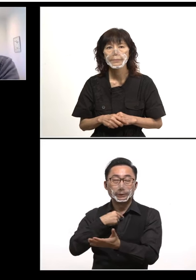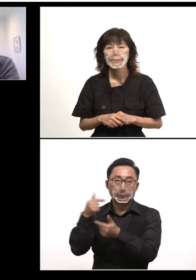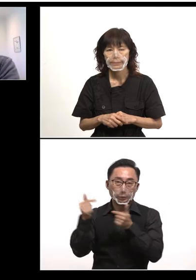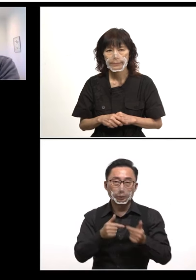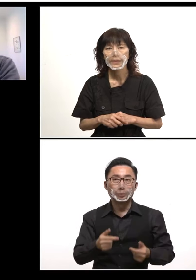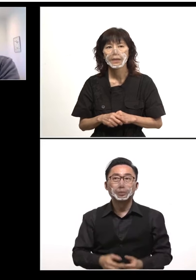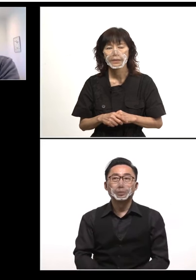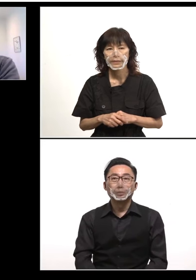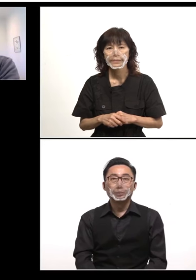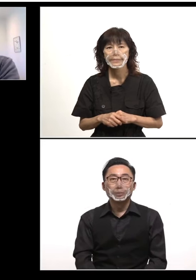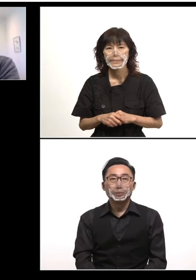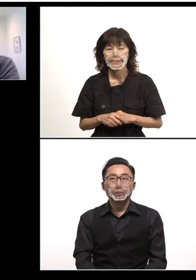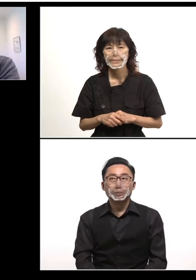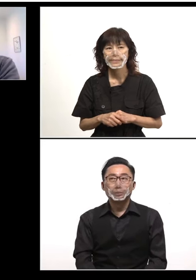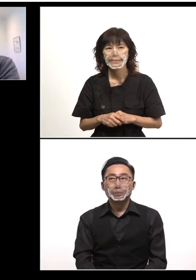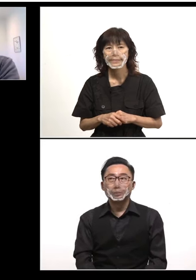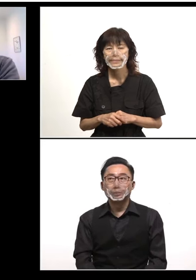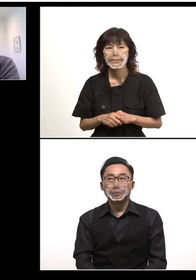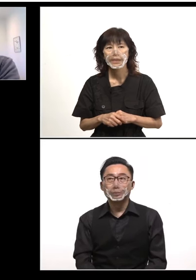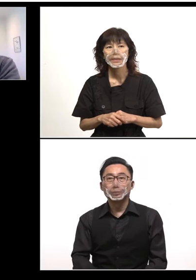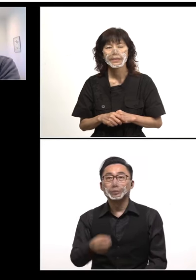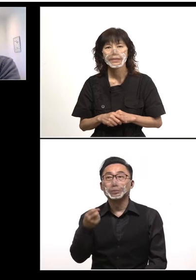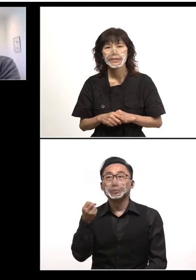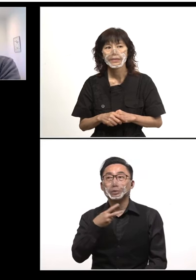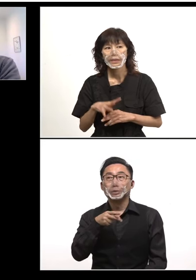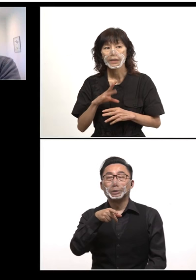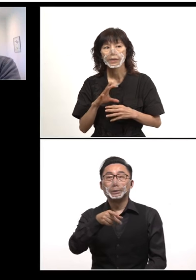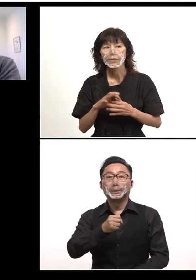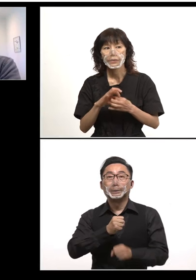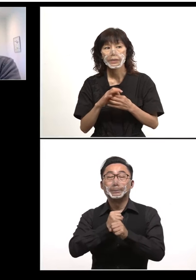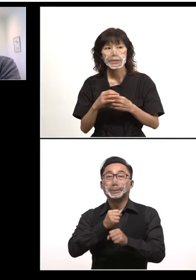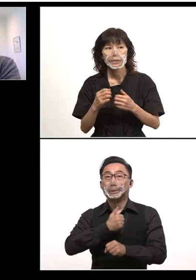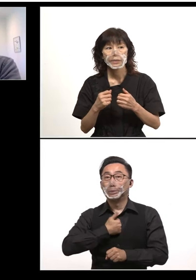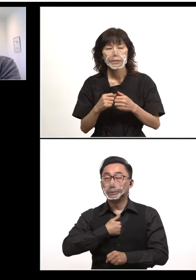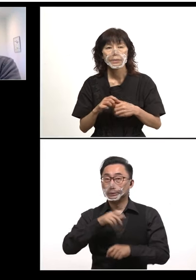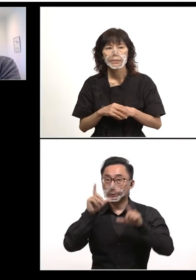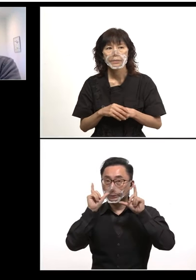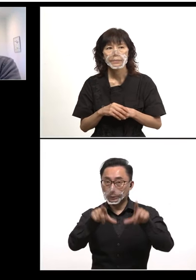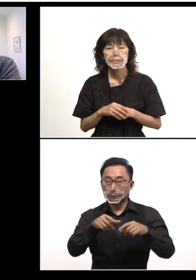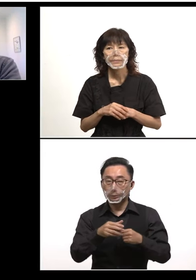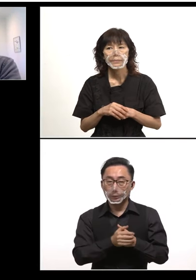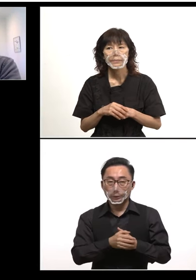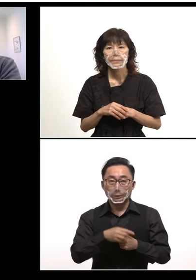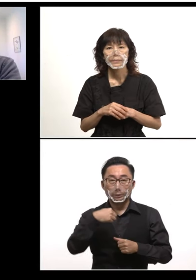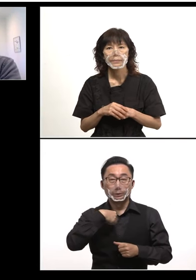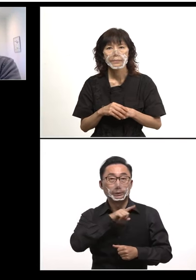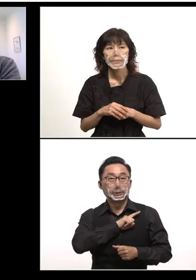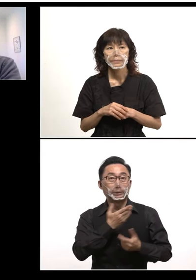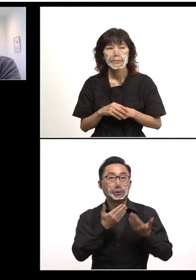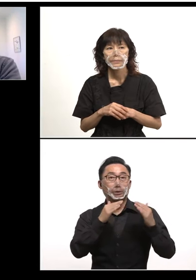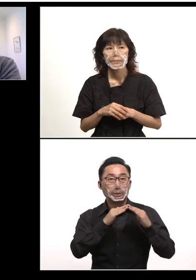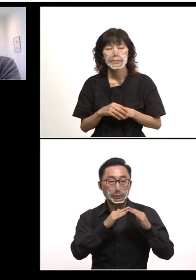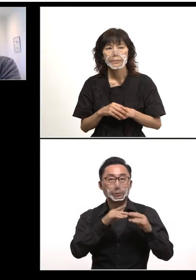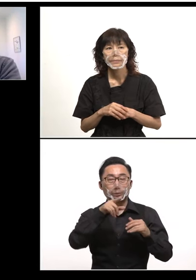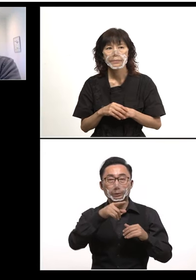Hmm. 資源方面啦，咁其實學校咧 特